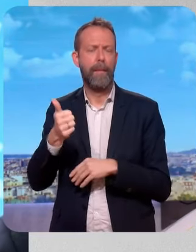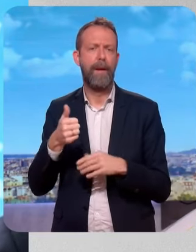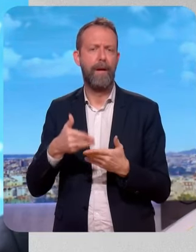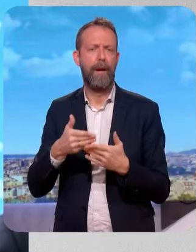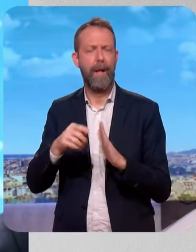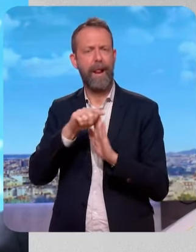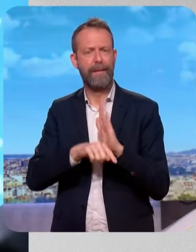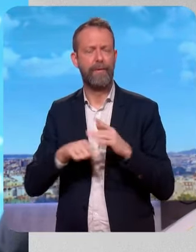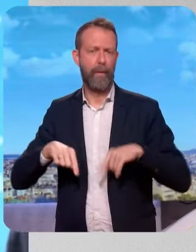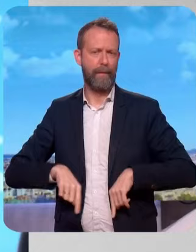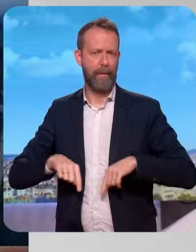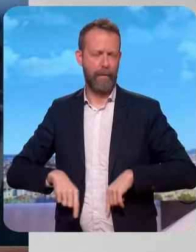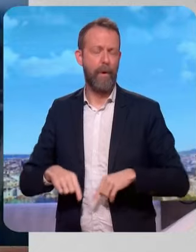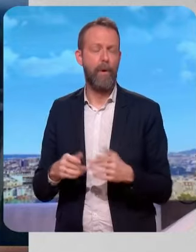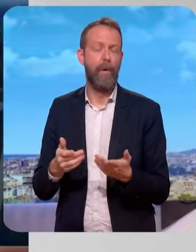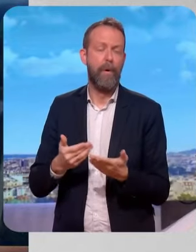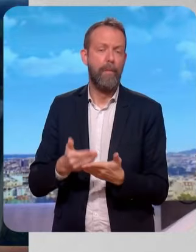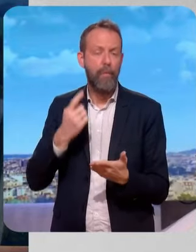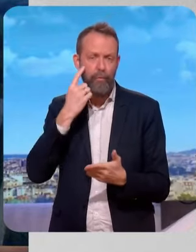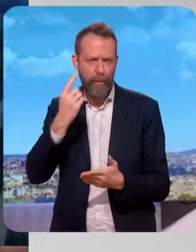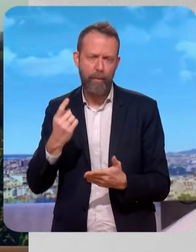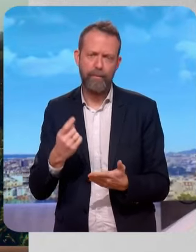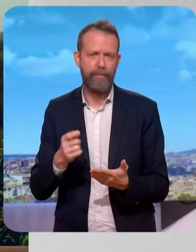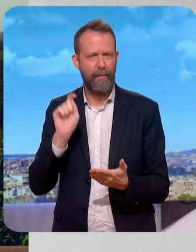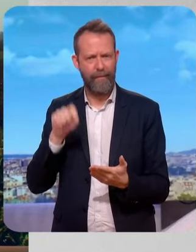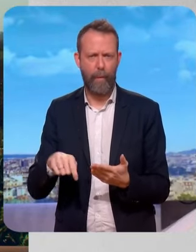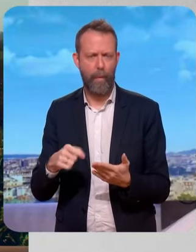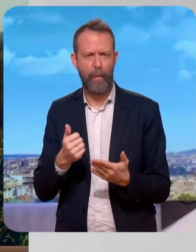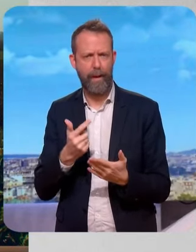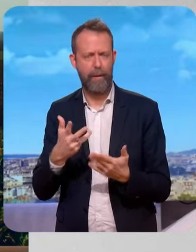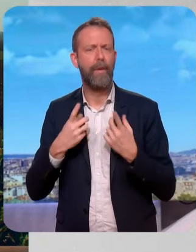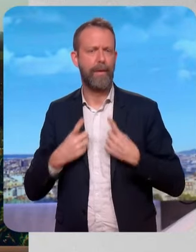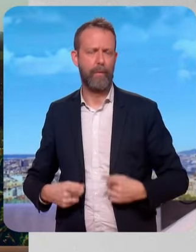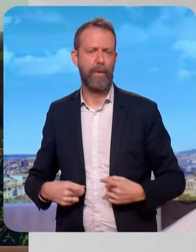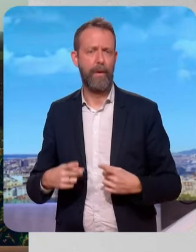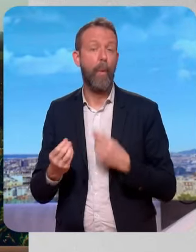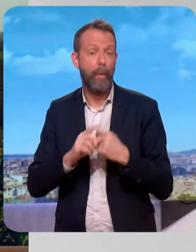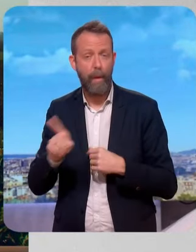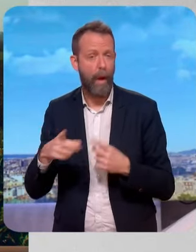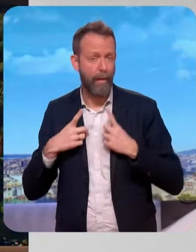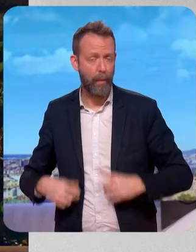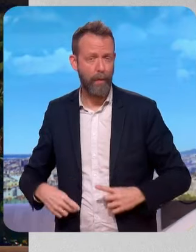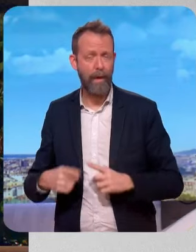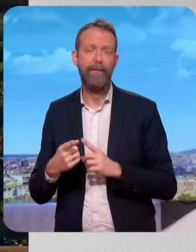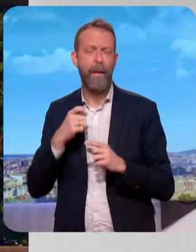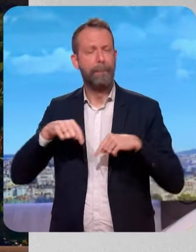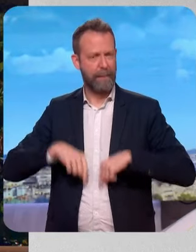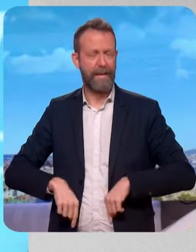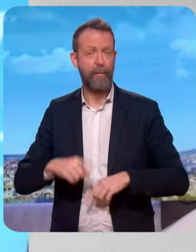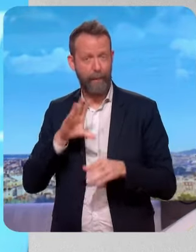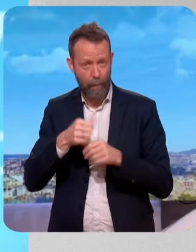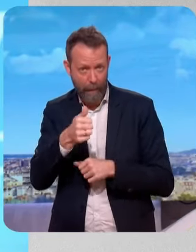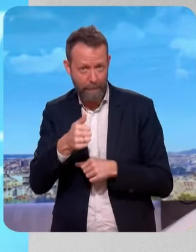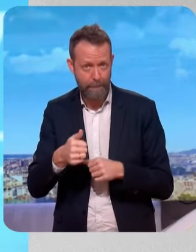sur ce premier liste gouvernementale. Je crois effectivement qu'il nous faut un certain nombre de députés ou pas d'ailleurs de ministres. Vous-même?